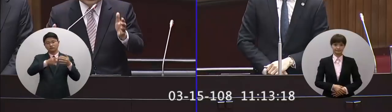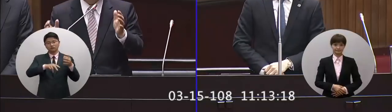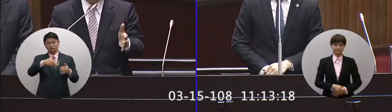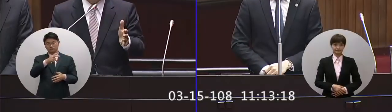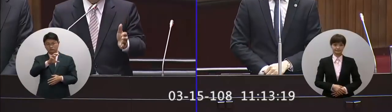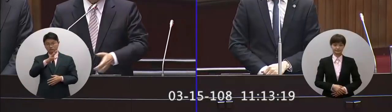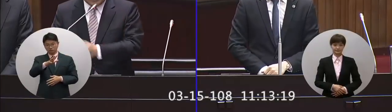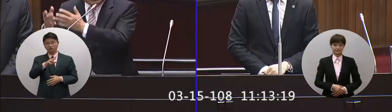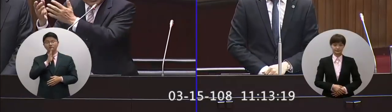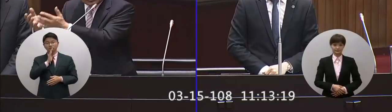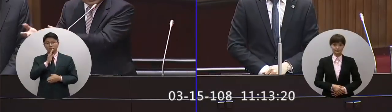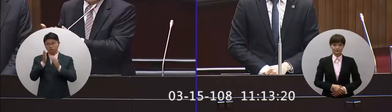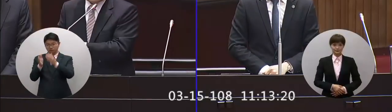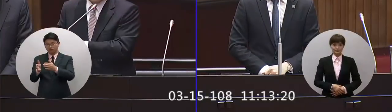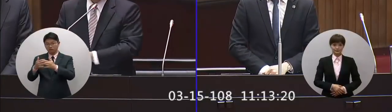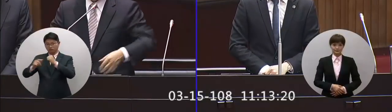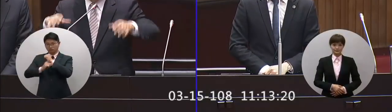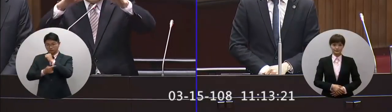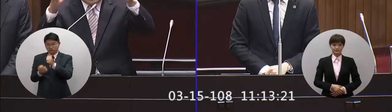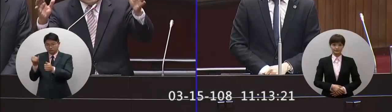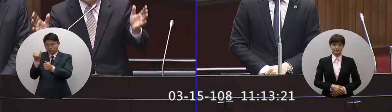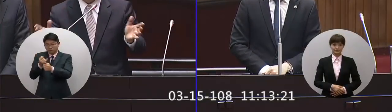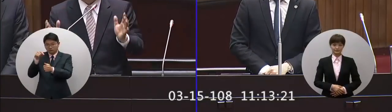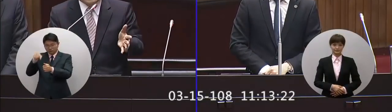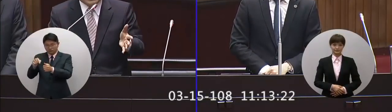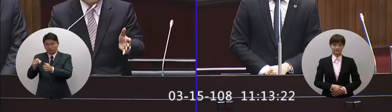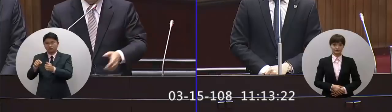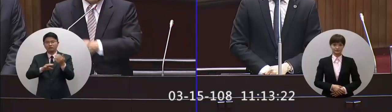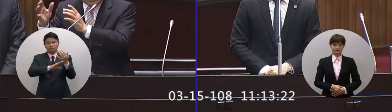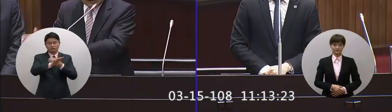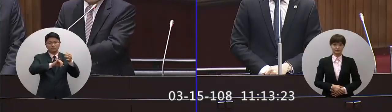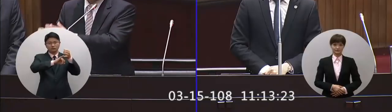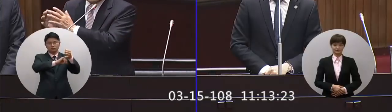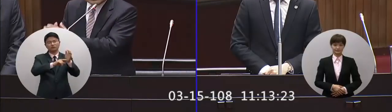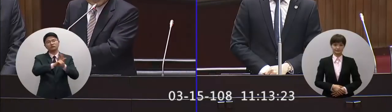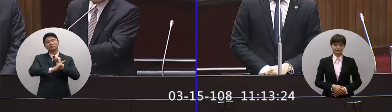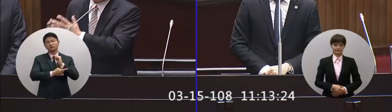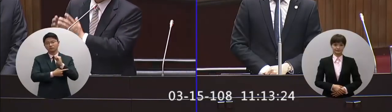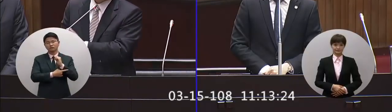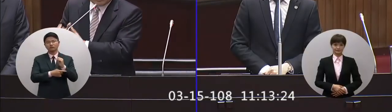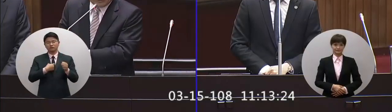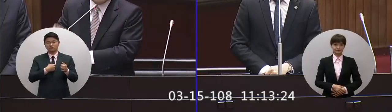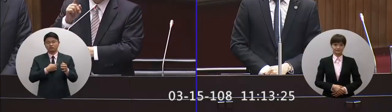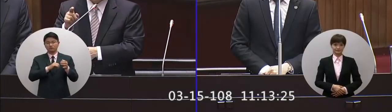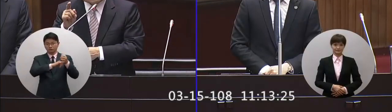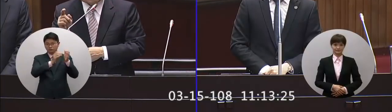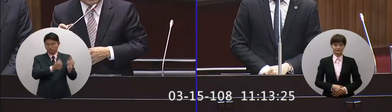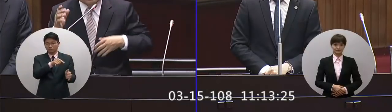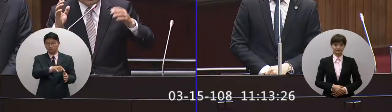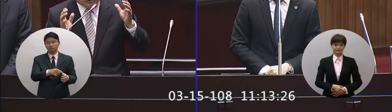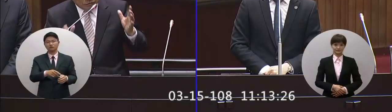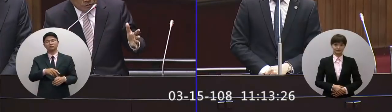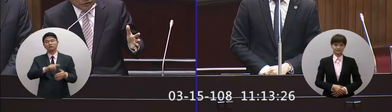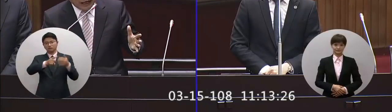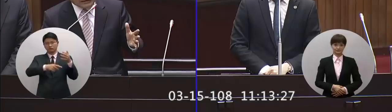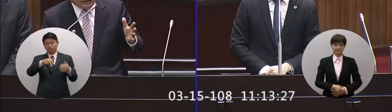法婚姻章。来提出解释，所以个解释是婚姻呢，啊，所以咱定出来这个专法